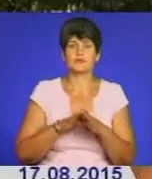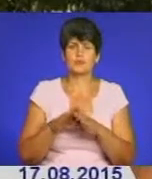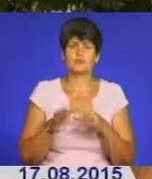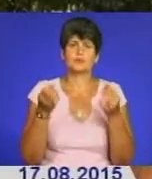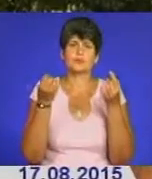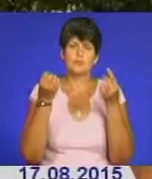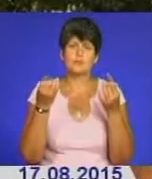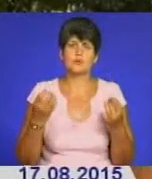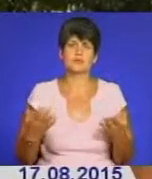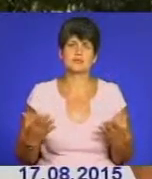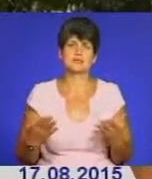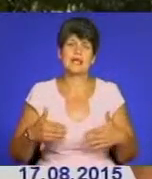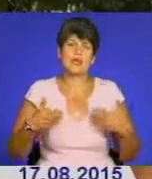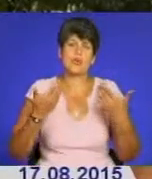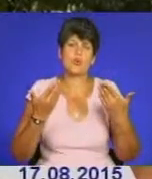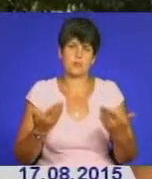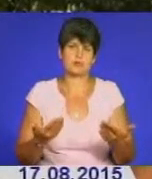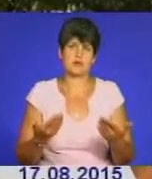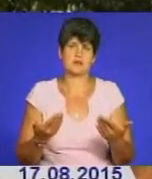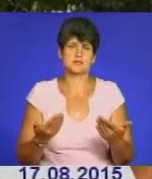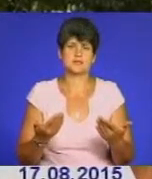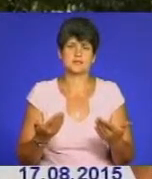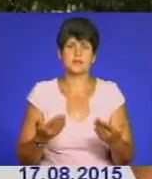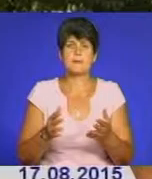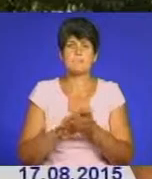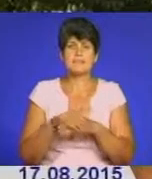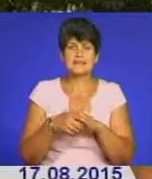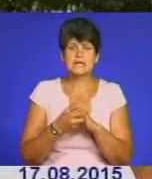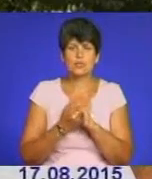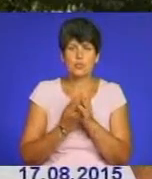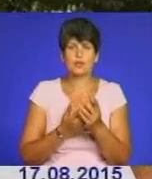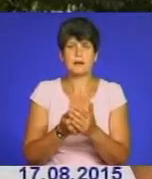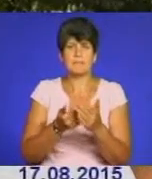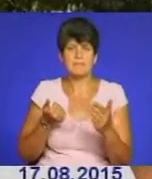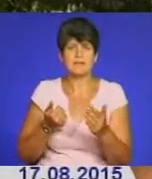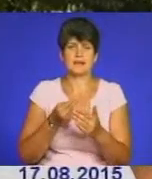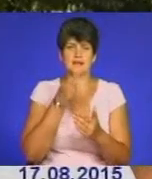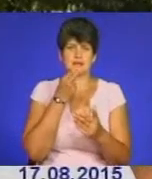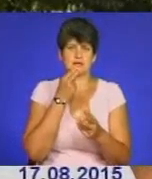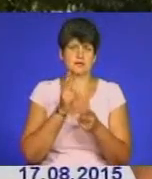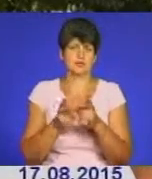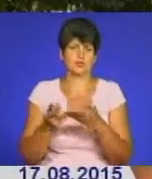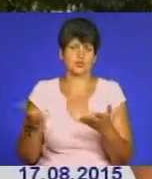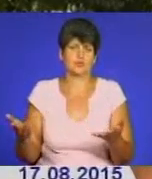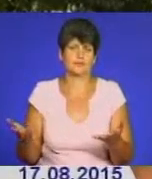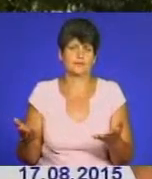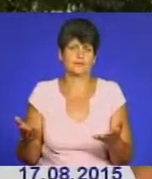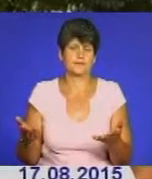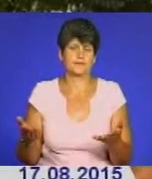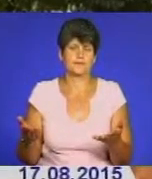простих рекомендацій. Це мити руки перед приготуванням їжі та перед її